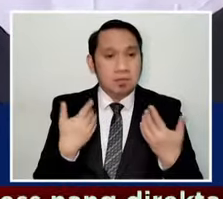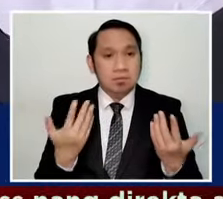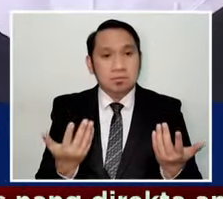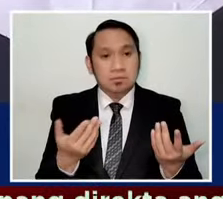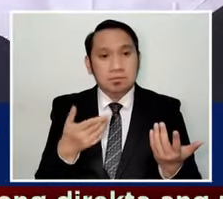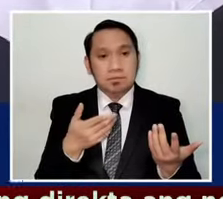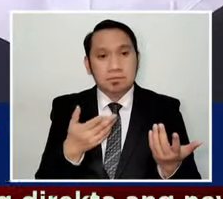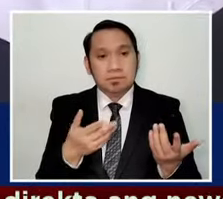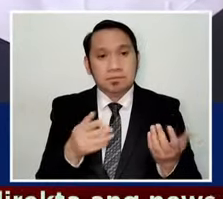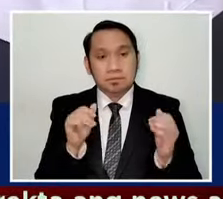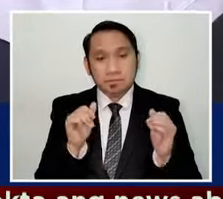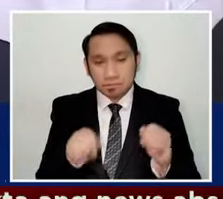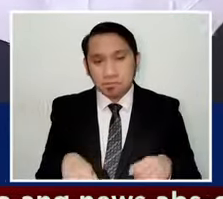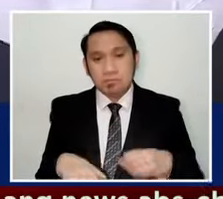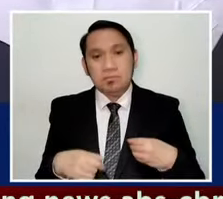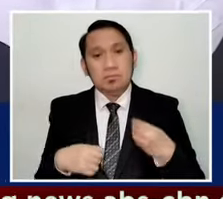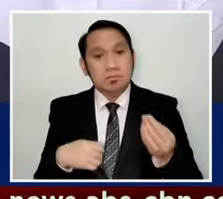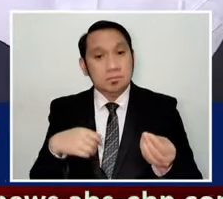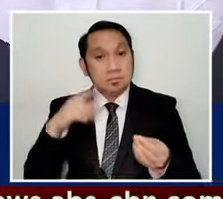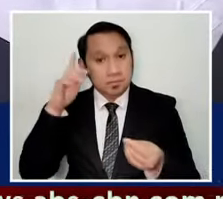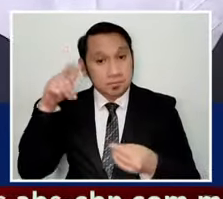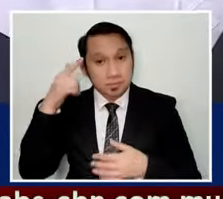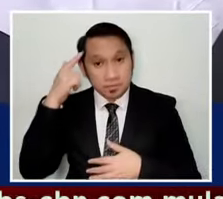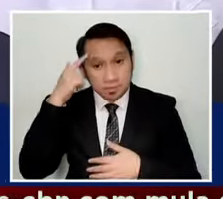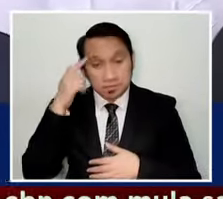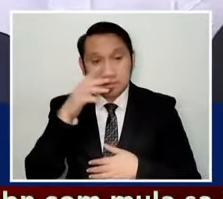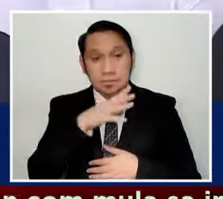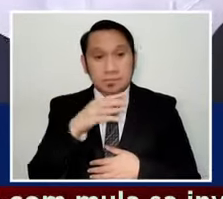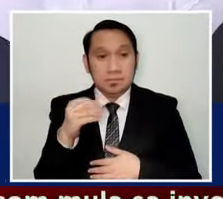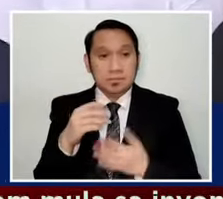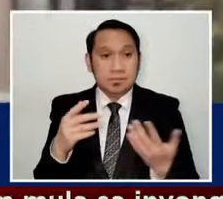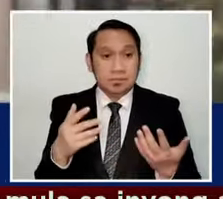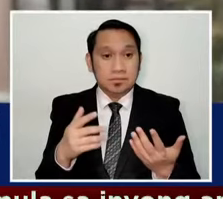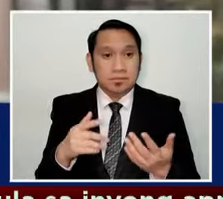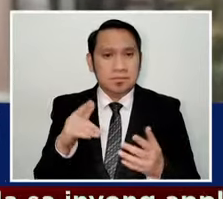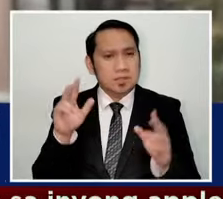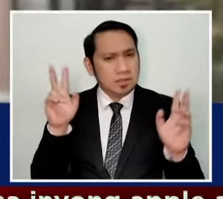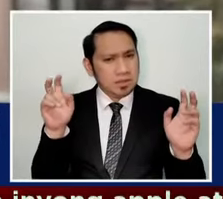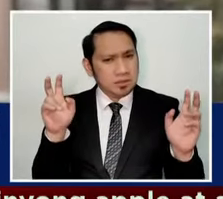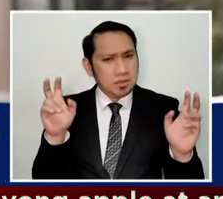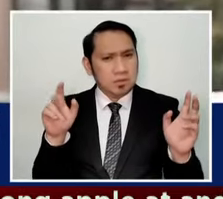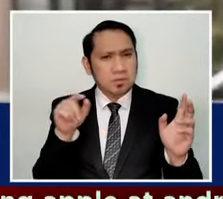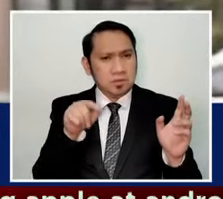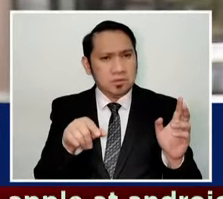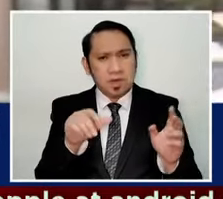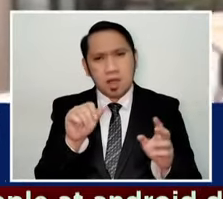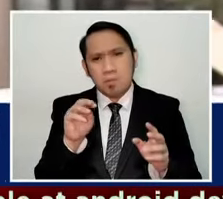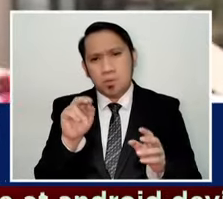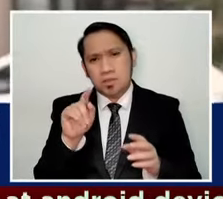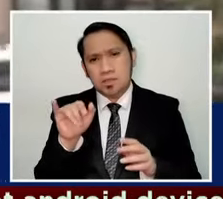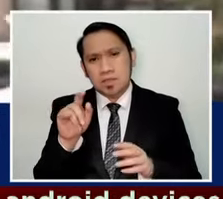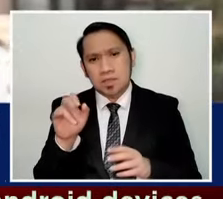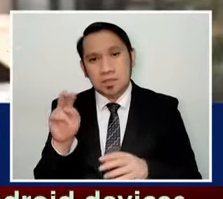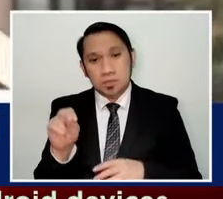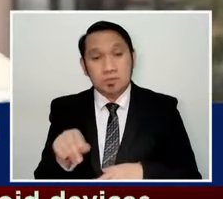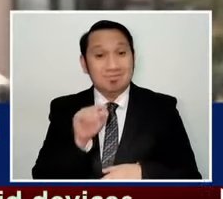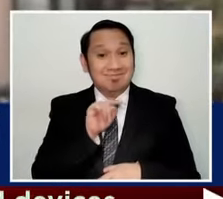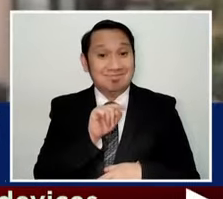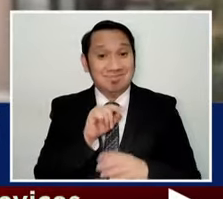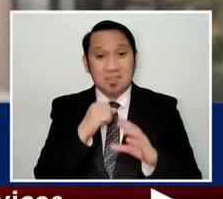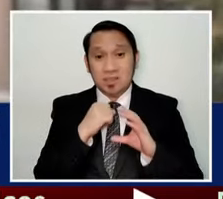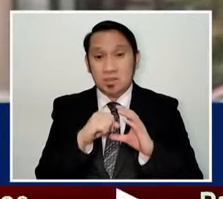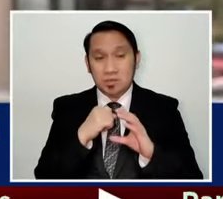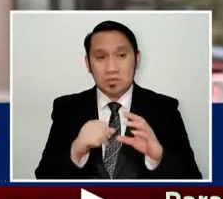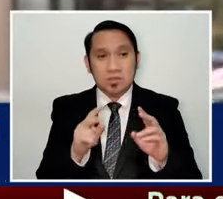ating mga gobyerno at meron din pong graduated amortization. Kilala ang Camarines Sur bilang baluarte na isang mahigpit